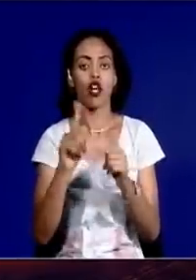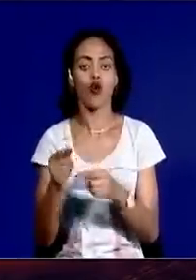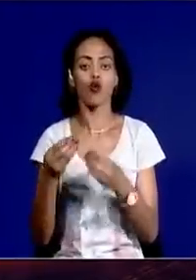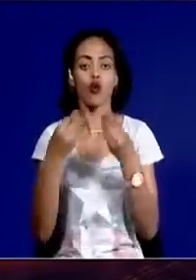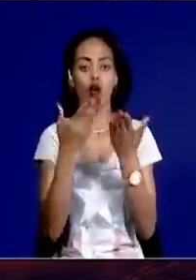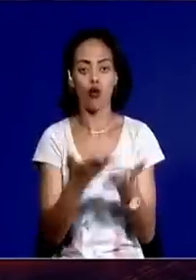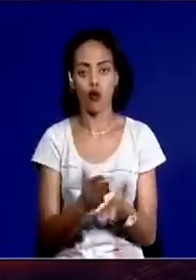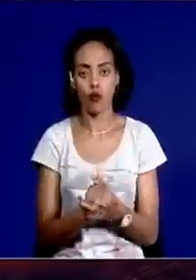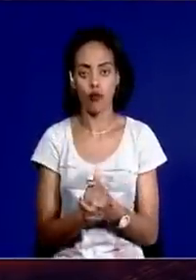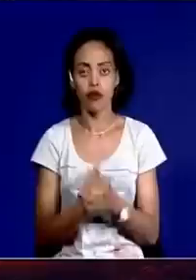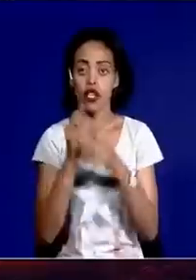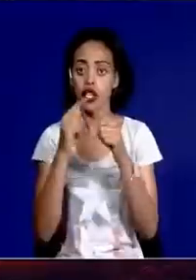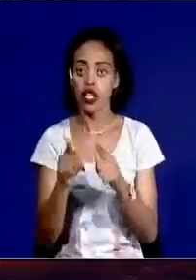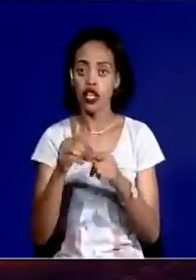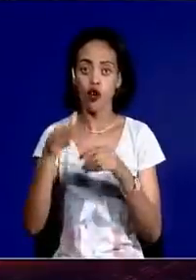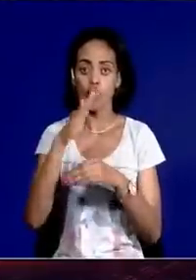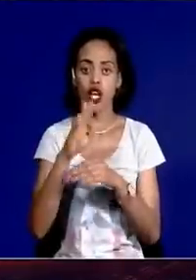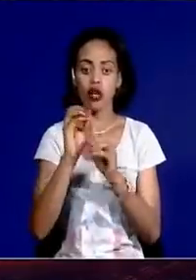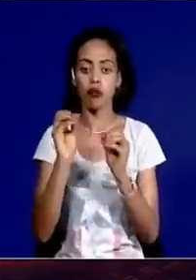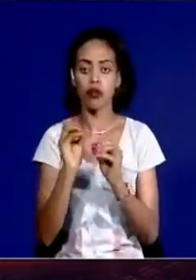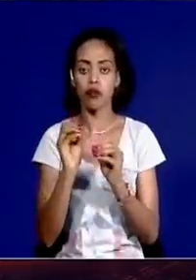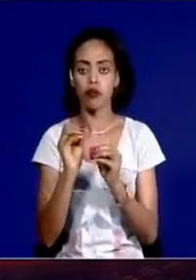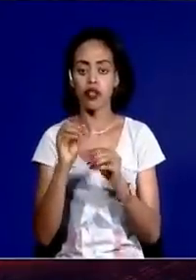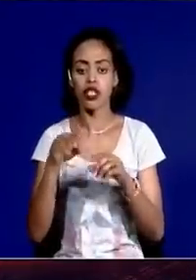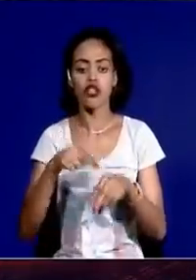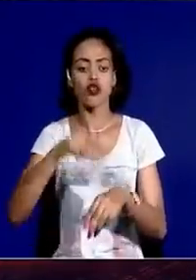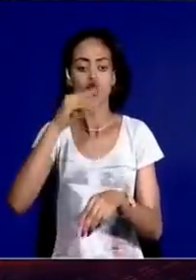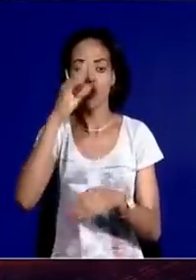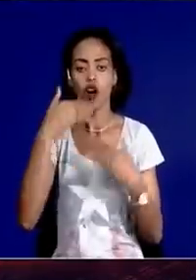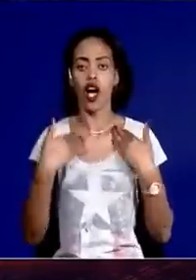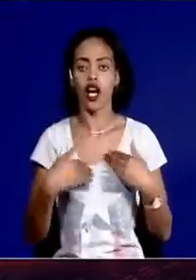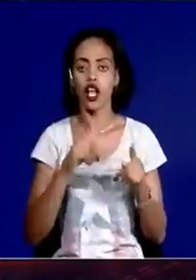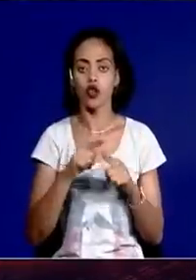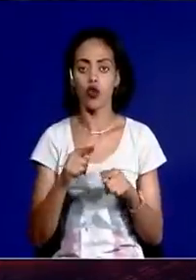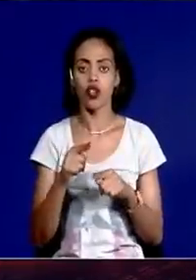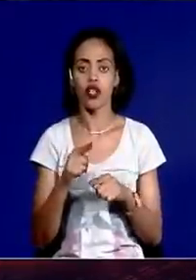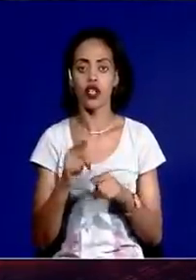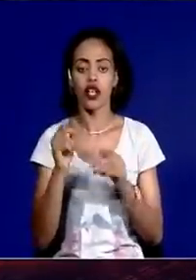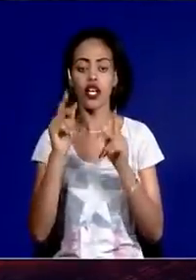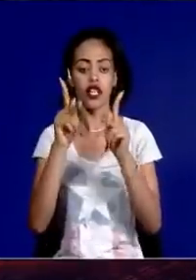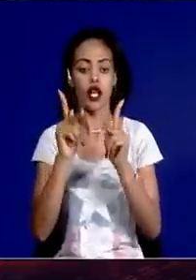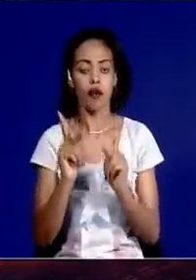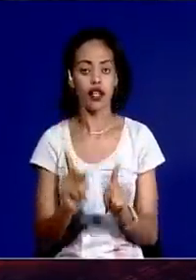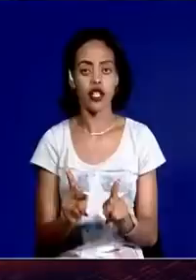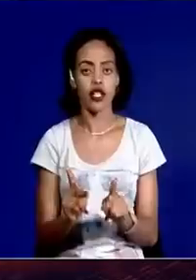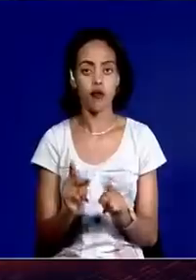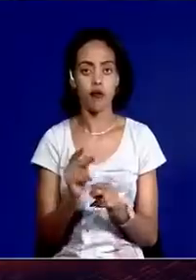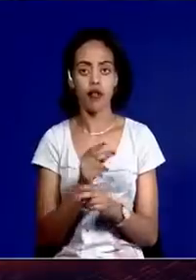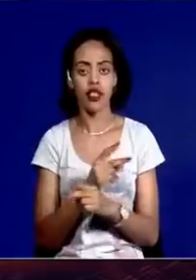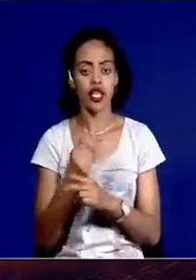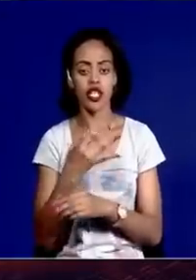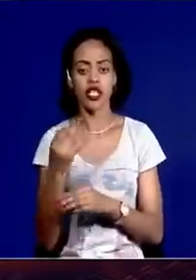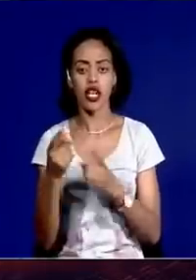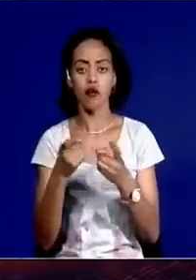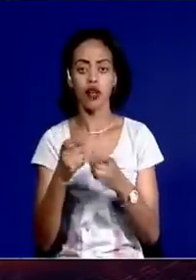ተውሂብዎም ግን ካብኡ ብላዕሊ ምንም ዘየልዕሉ ኣካላት ድማ ያ ናይቲ ሕብረተሰብ እውን ጠንቅሰን ናይ ምምሕዳር